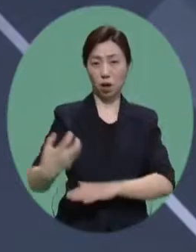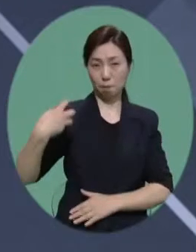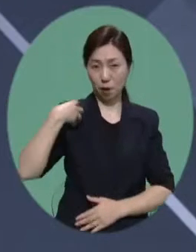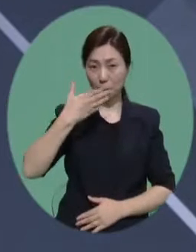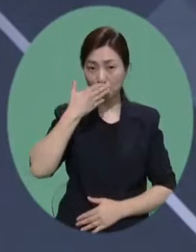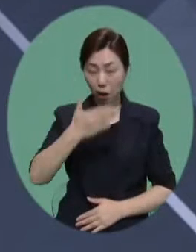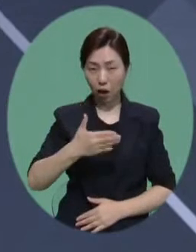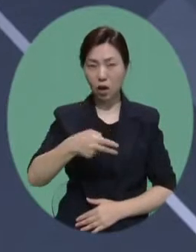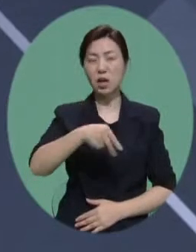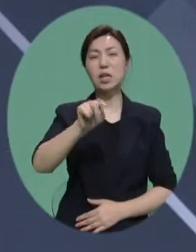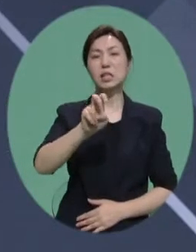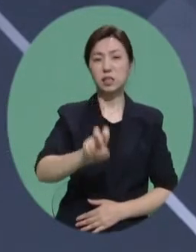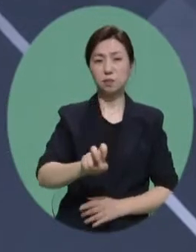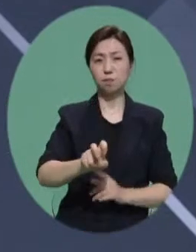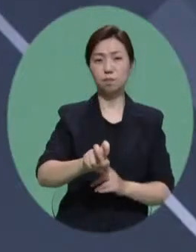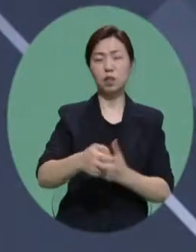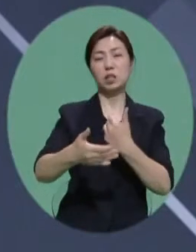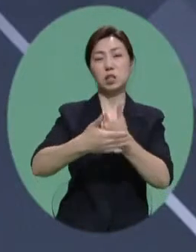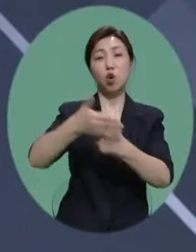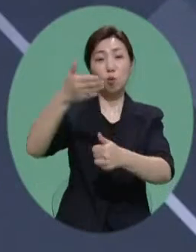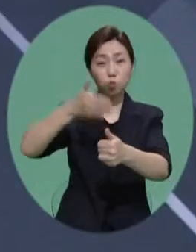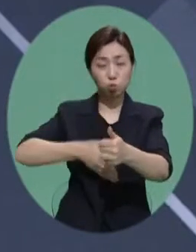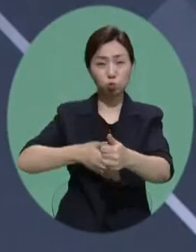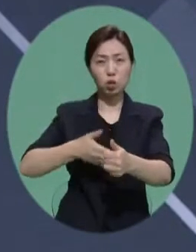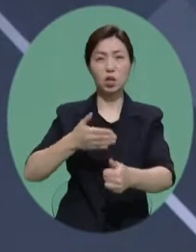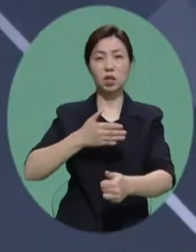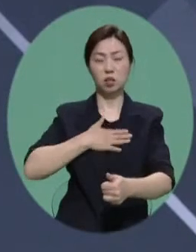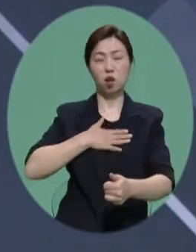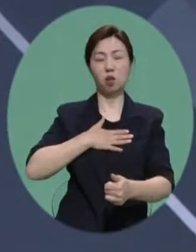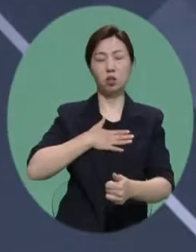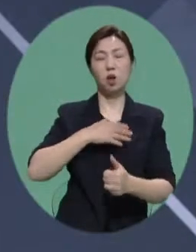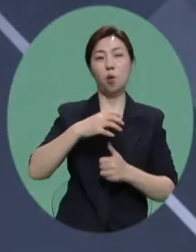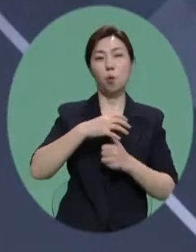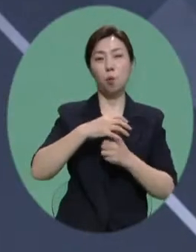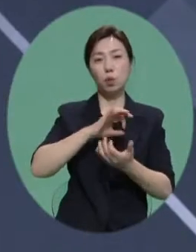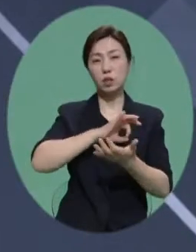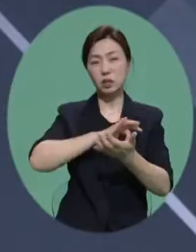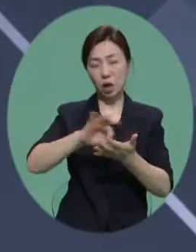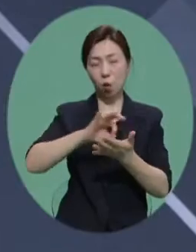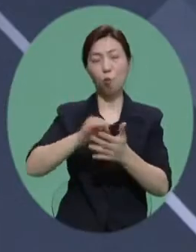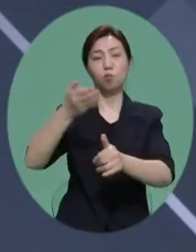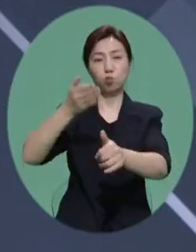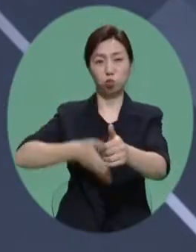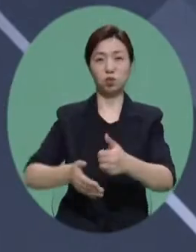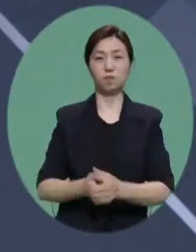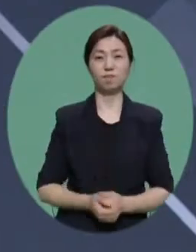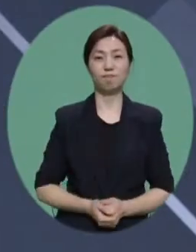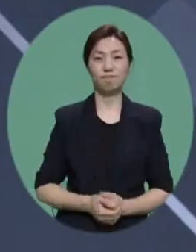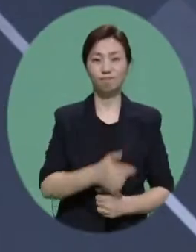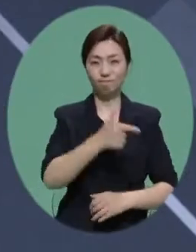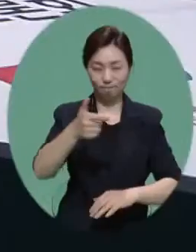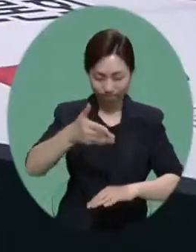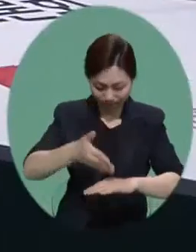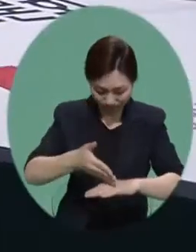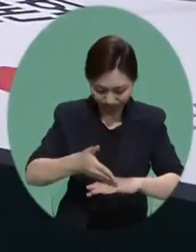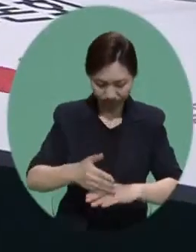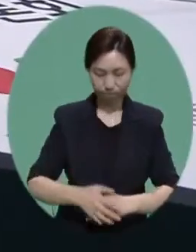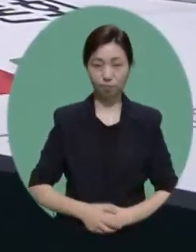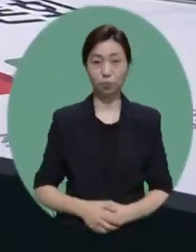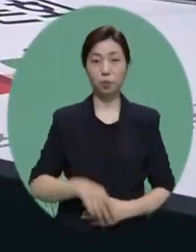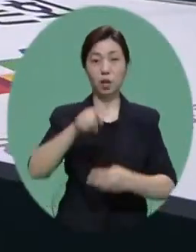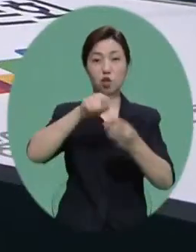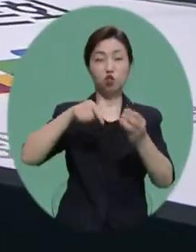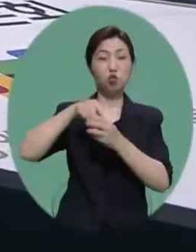또 심상정 에게 해 주시고 저를 도구로 삼아 주실 것을 부탁드립니다 감사합니다 이어서